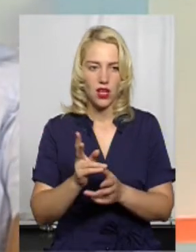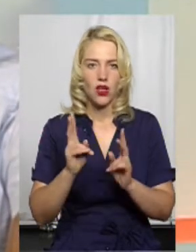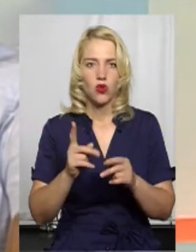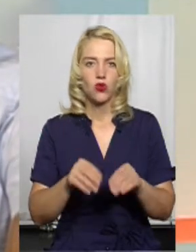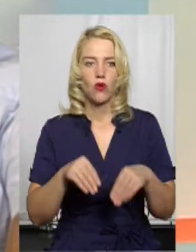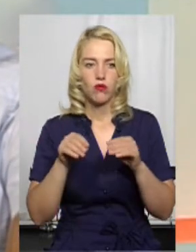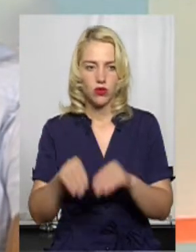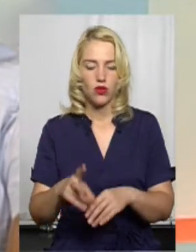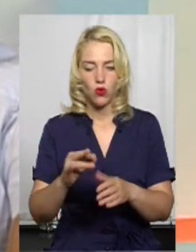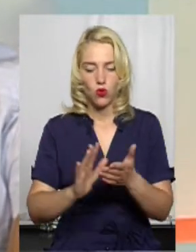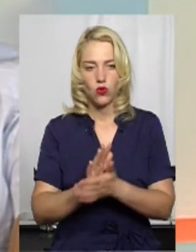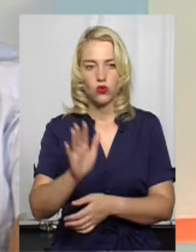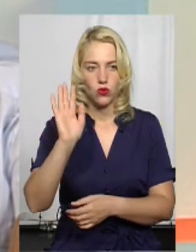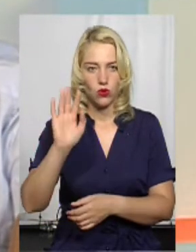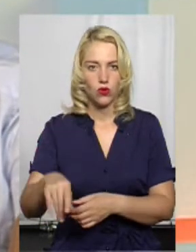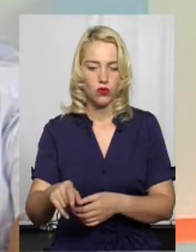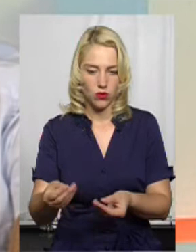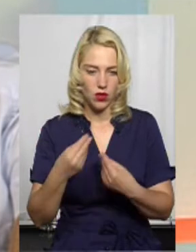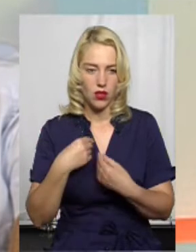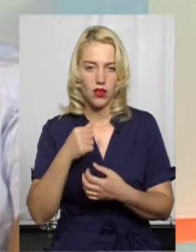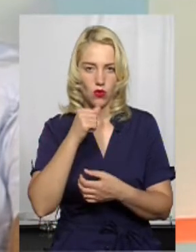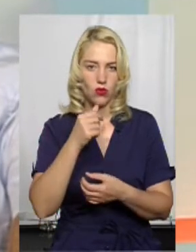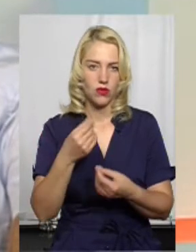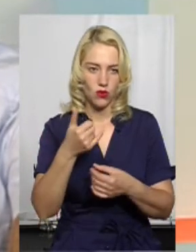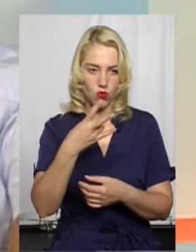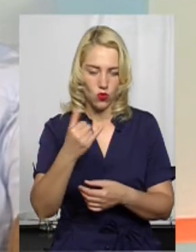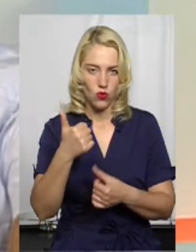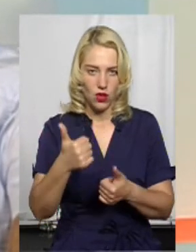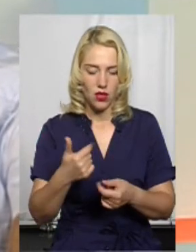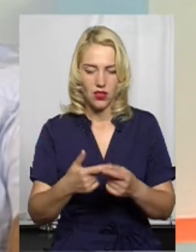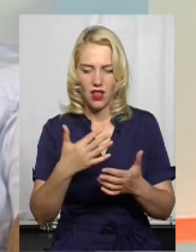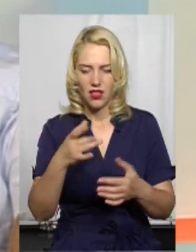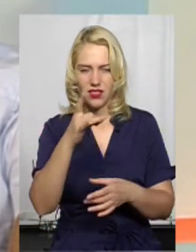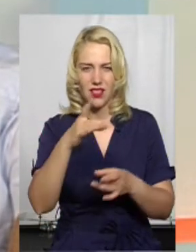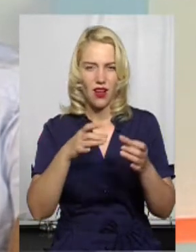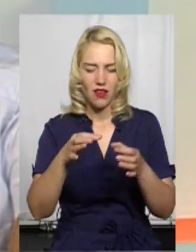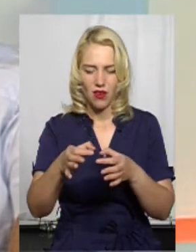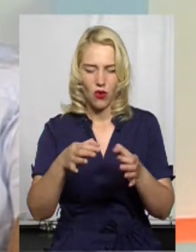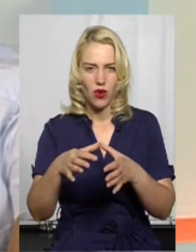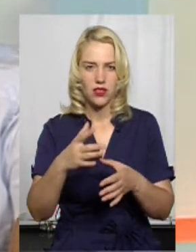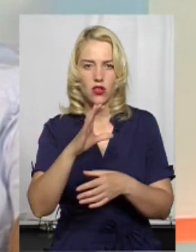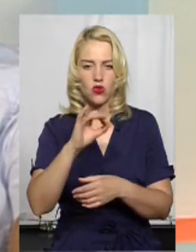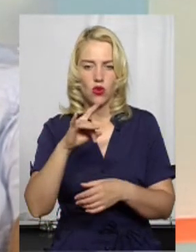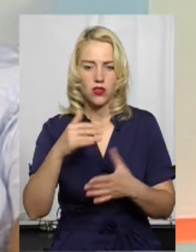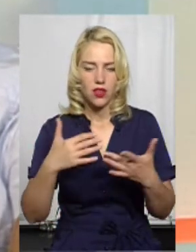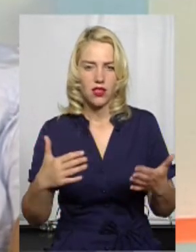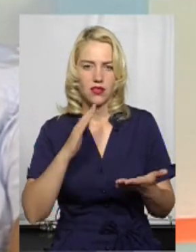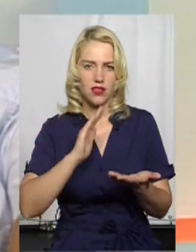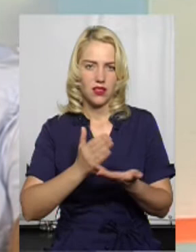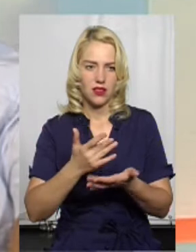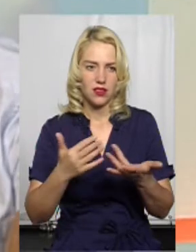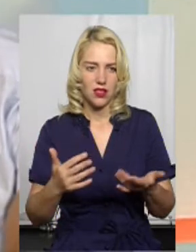хто їх посадив. Ну, ростуть, ростуть, плодоносять та й плодоносять. Відповідно, різний калібр, різні сорти, різна якість, різна